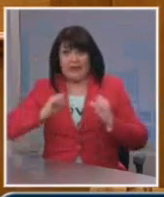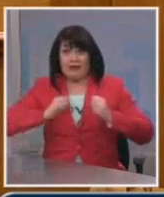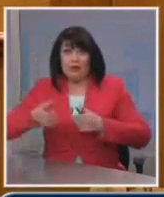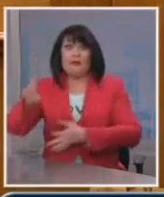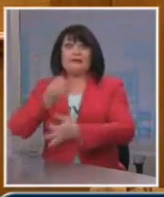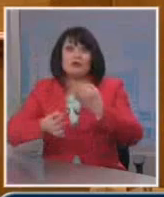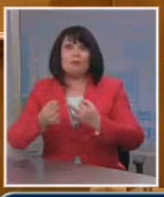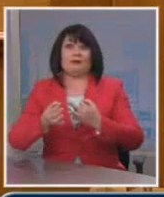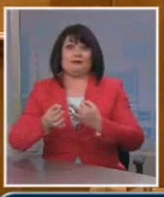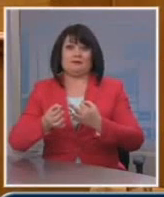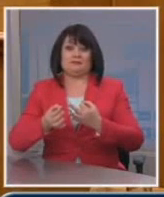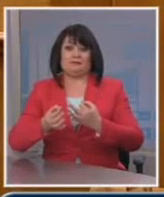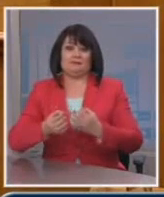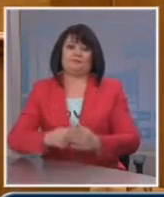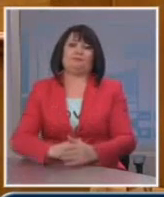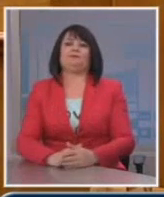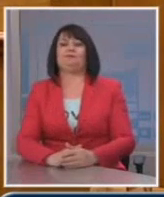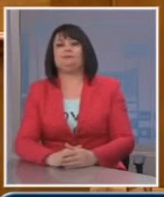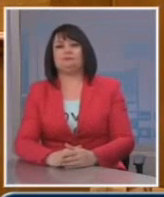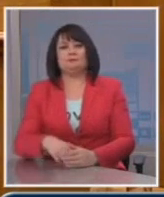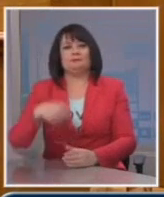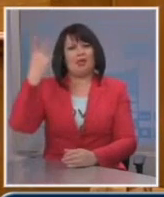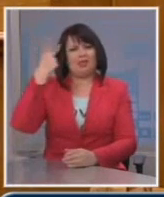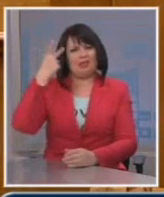πείτε. Μας κατηγορείτε